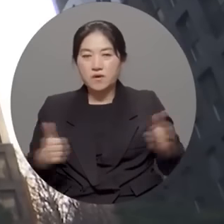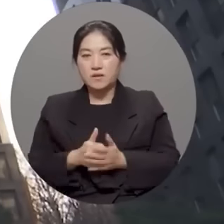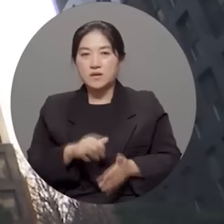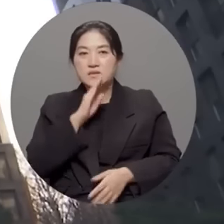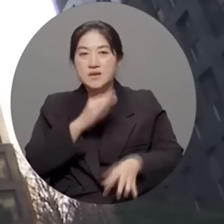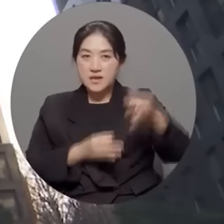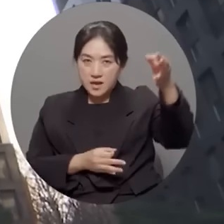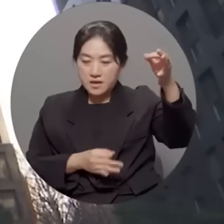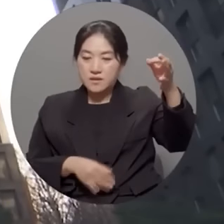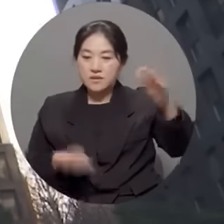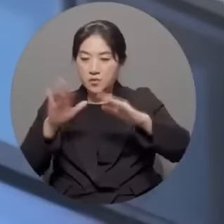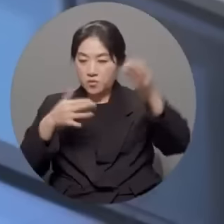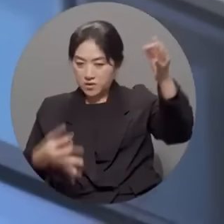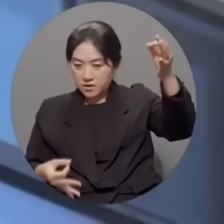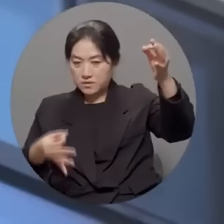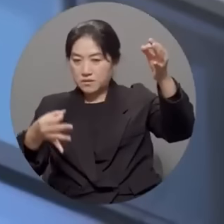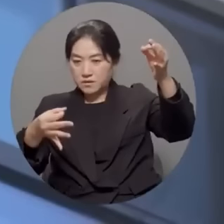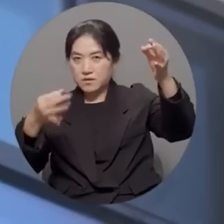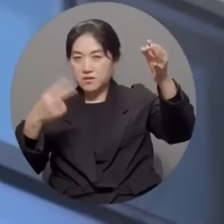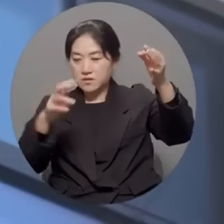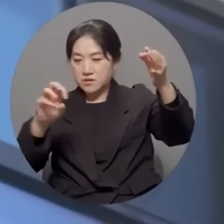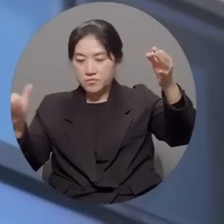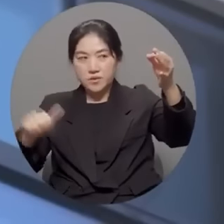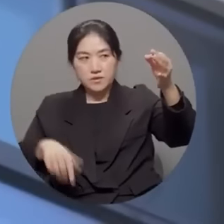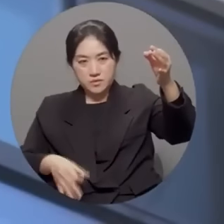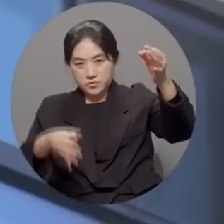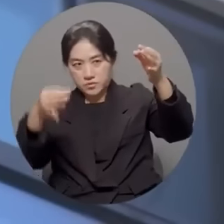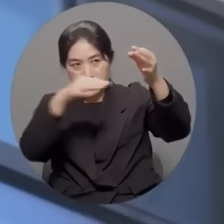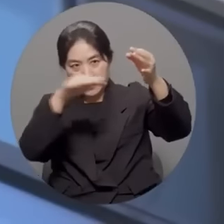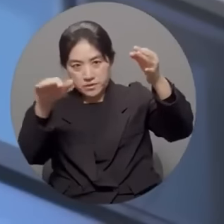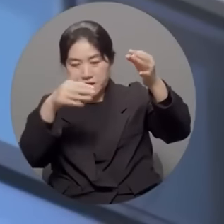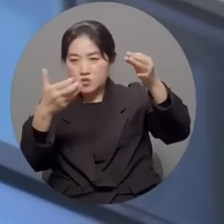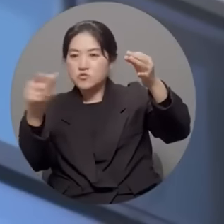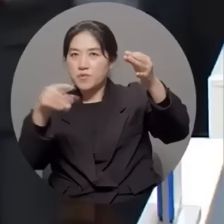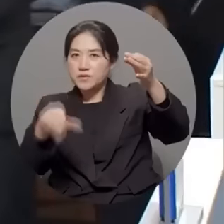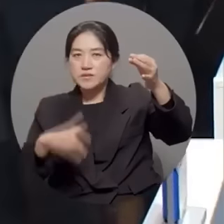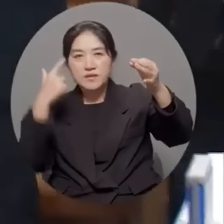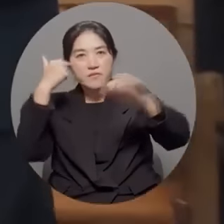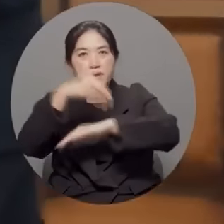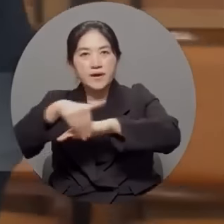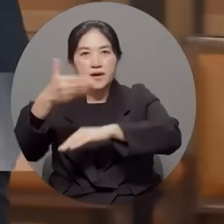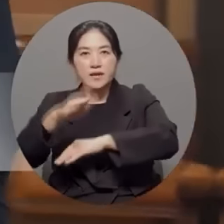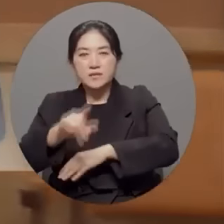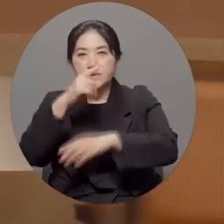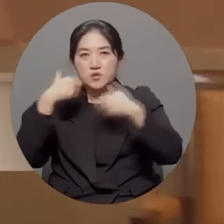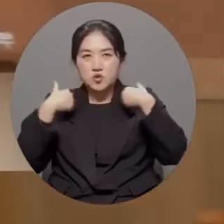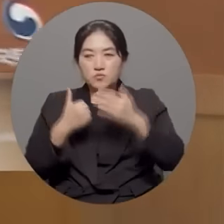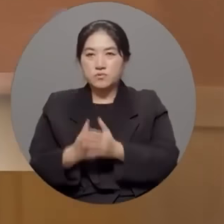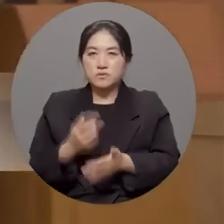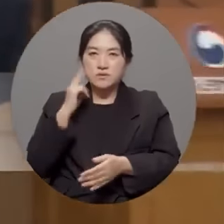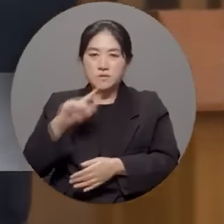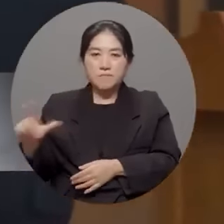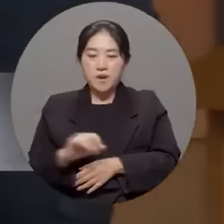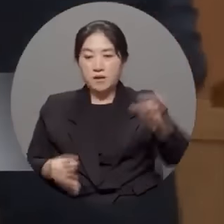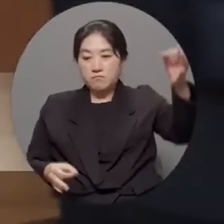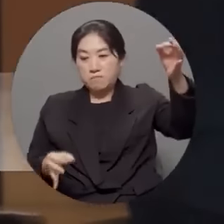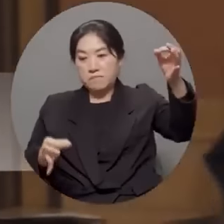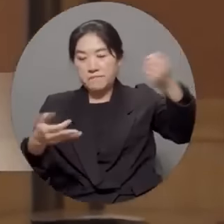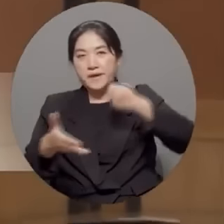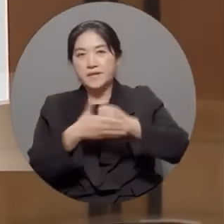높여 2035년에는 시세의 90% 반영할 계획이었습니다 하지만 정부는 지나치게 빠른 현실화